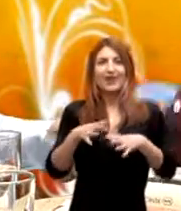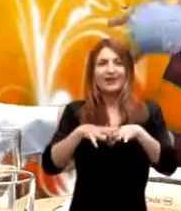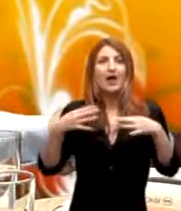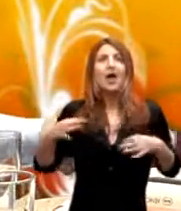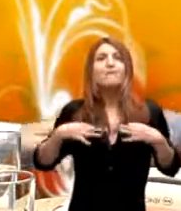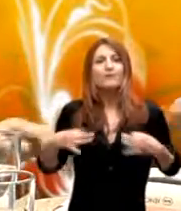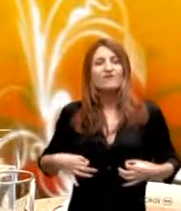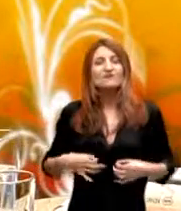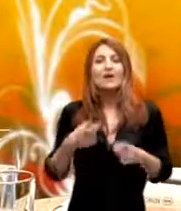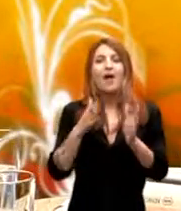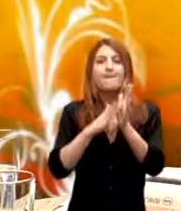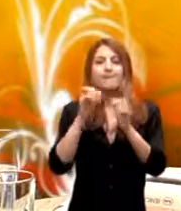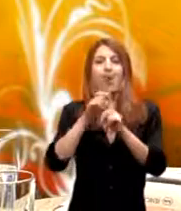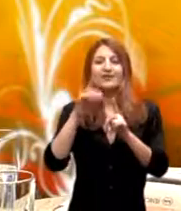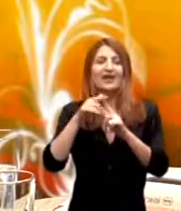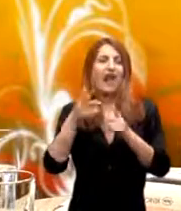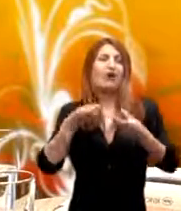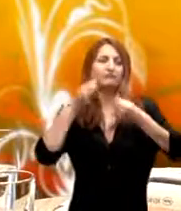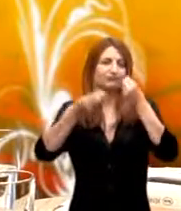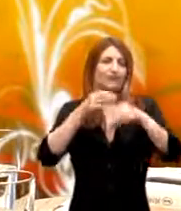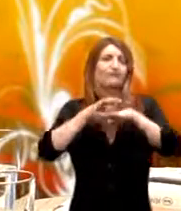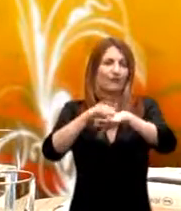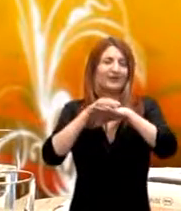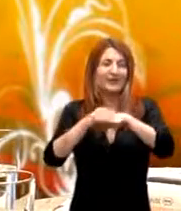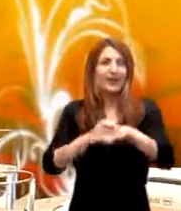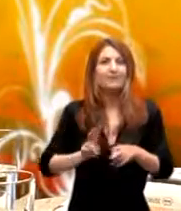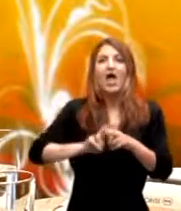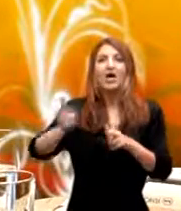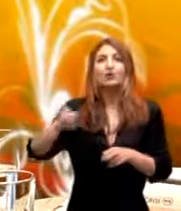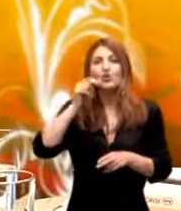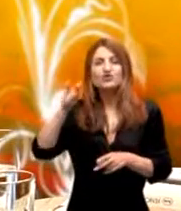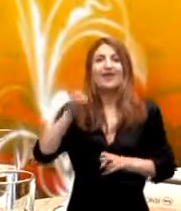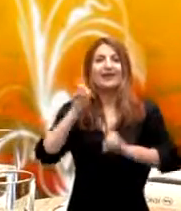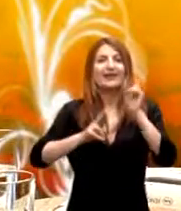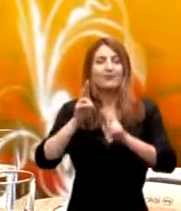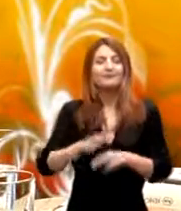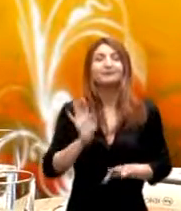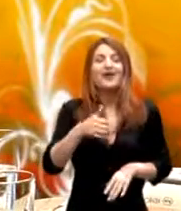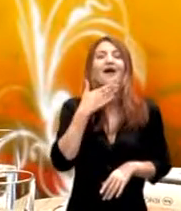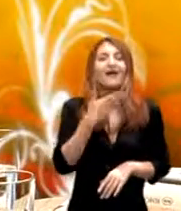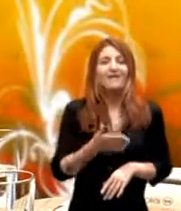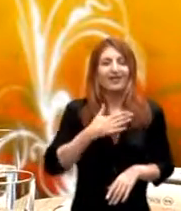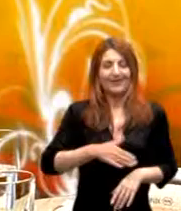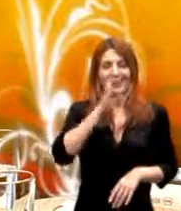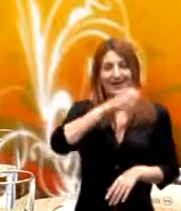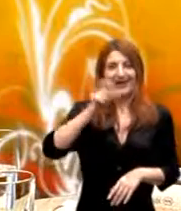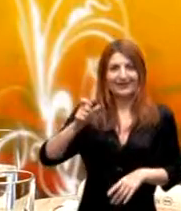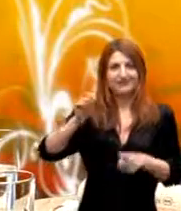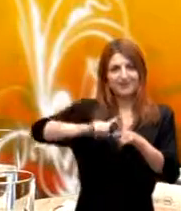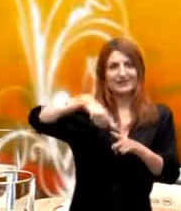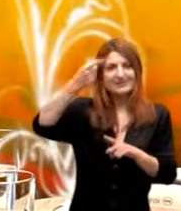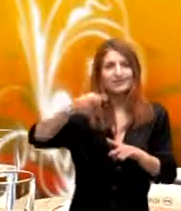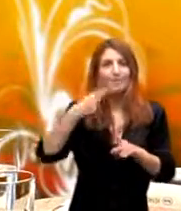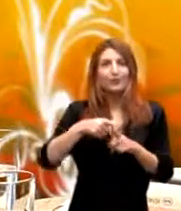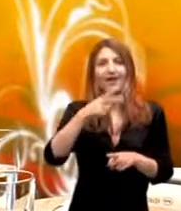profesor Košić je moderator stručnog dijela. Dobro. A jedan drugi čovjek tog debatnog dijela. Hvala vam lijepo, dragi gledatelji. Sljedeći